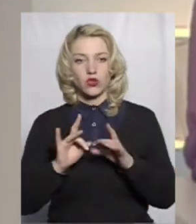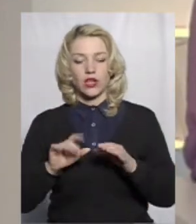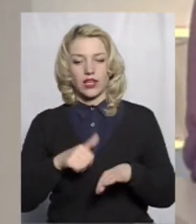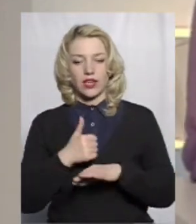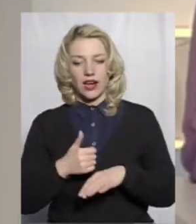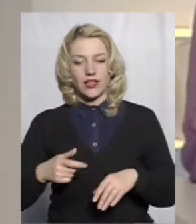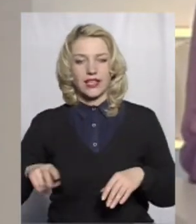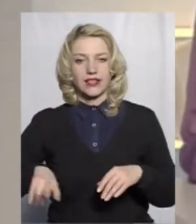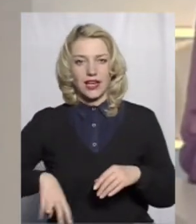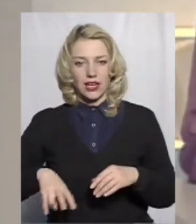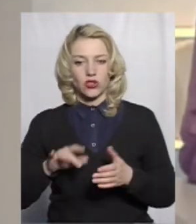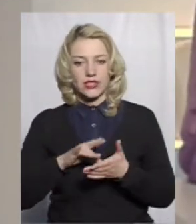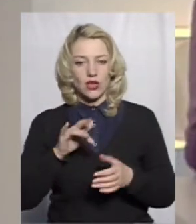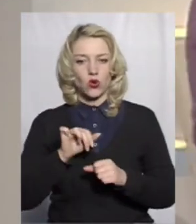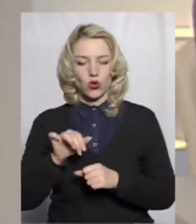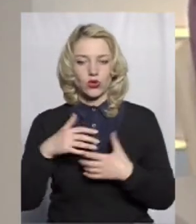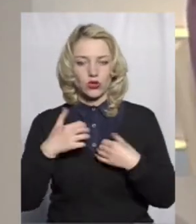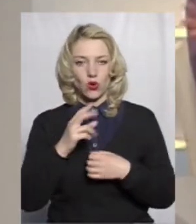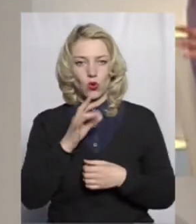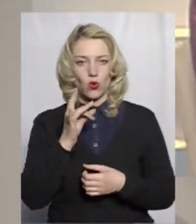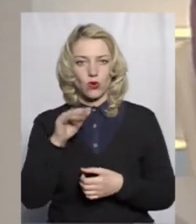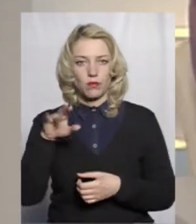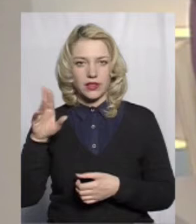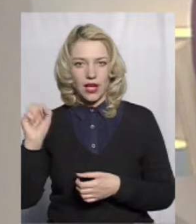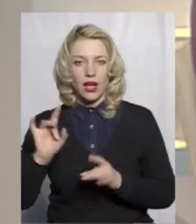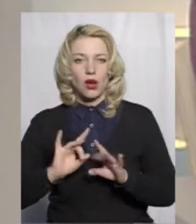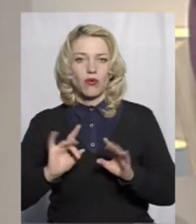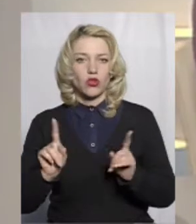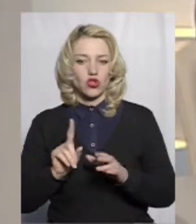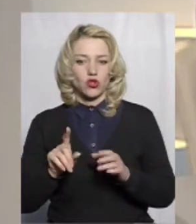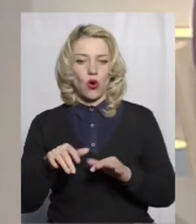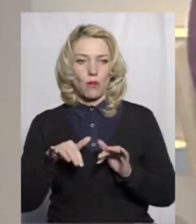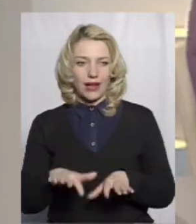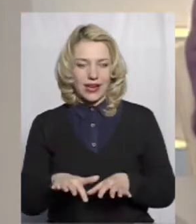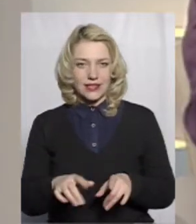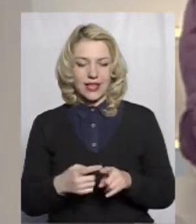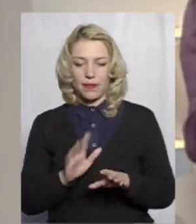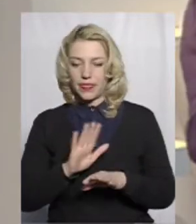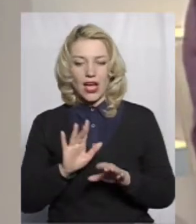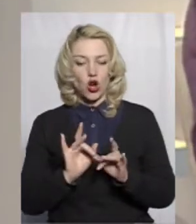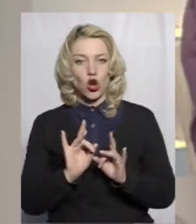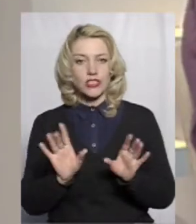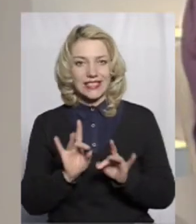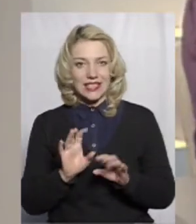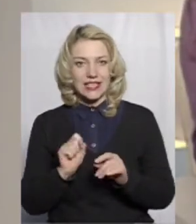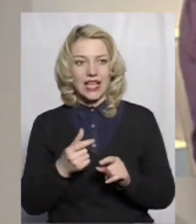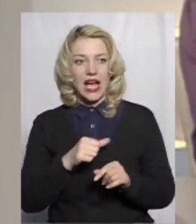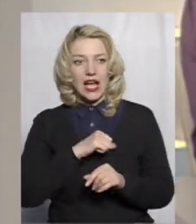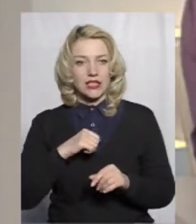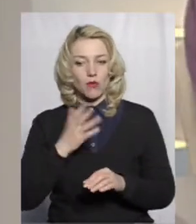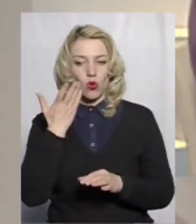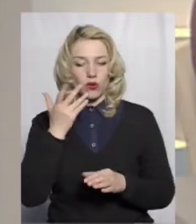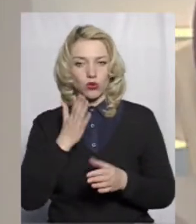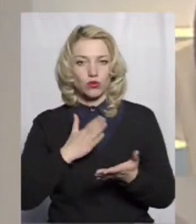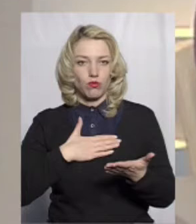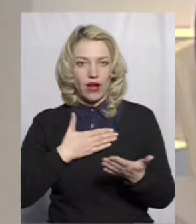громадського здоров'я Володимир Курпіта повідомив, що власне операція, ну, не роз'яснення, а саме вже коли почнуть активніше,